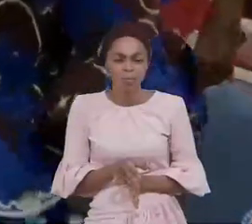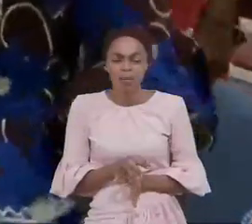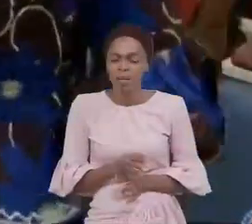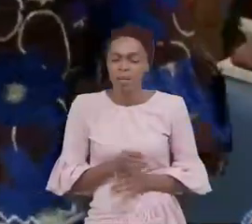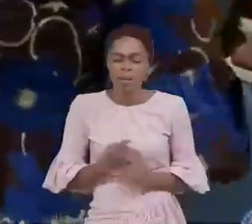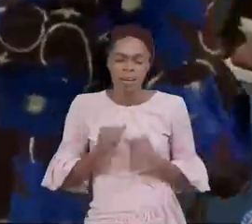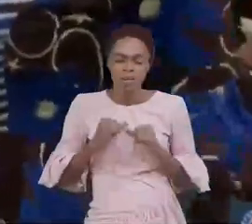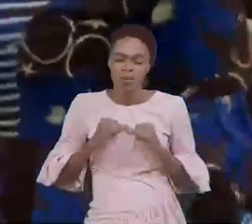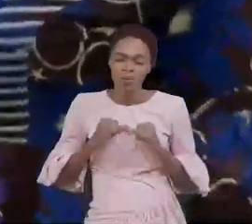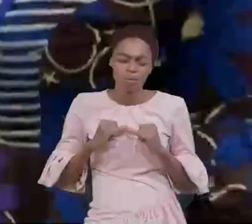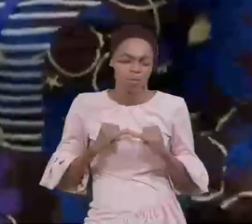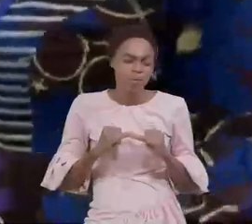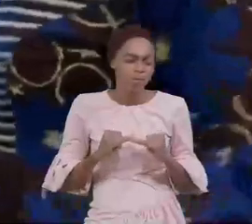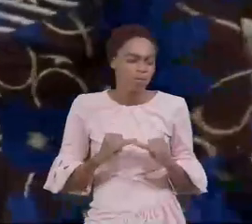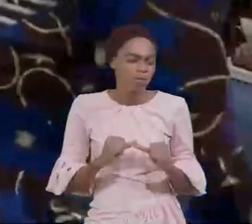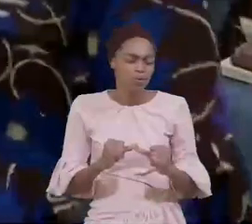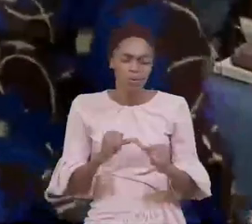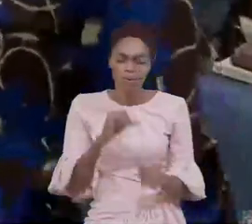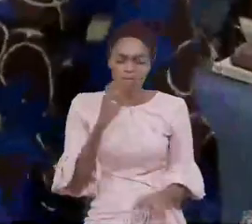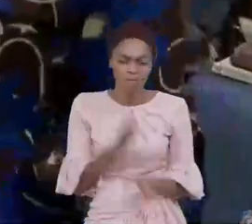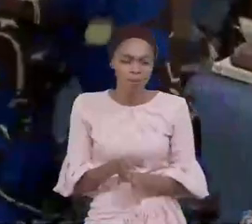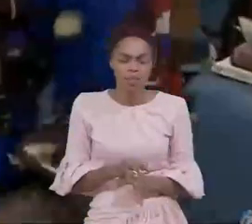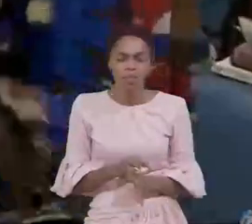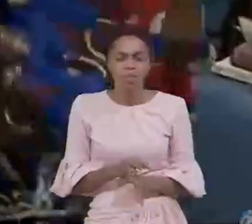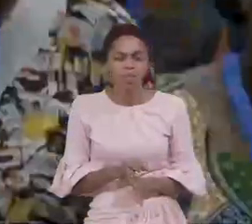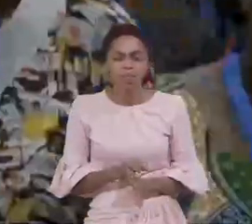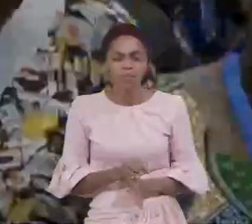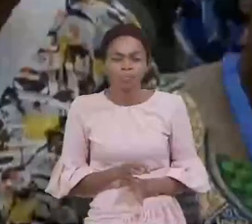Une foi, la foi persévérante.